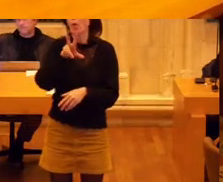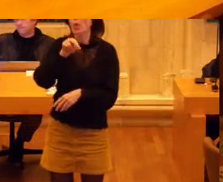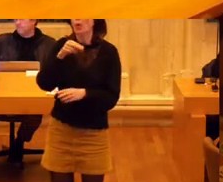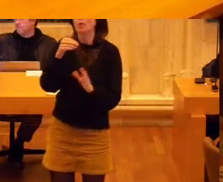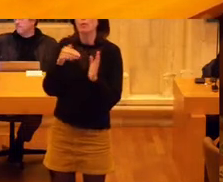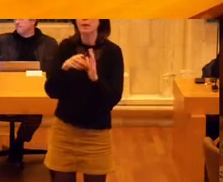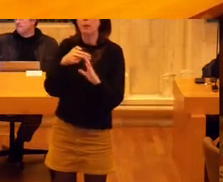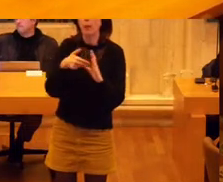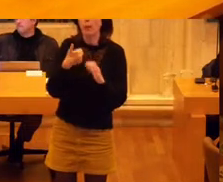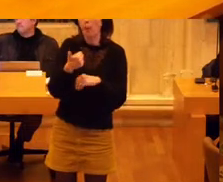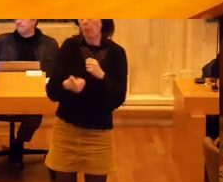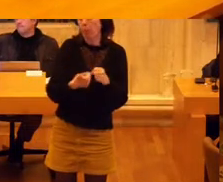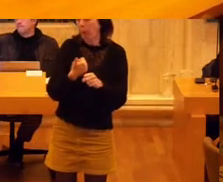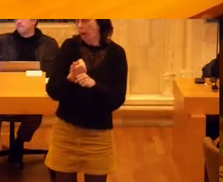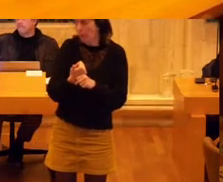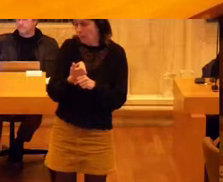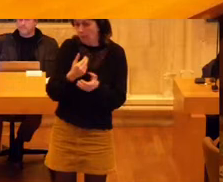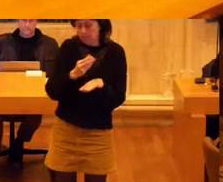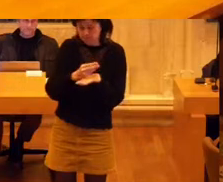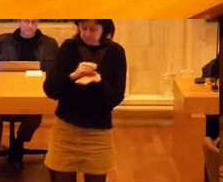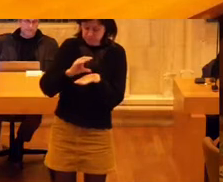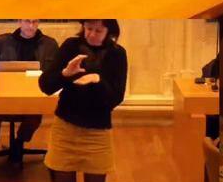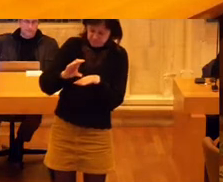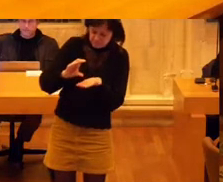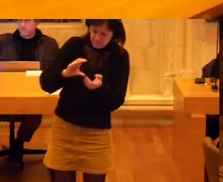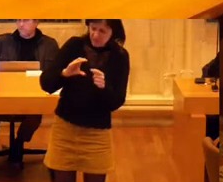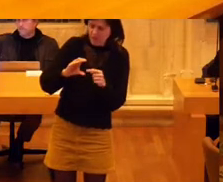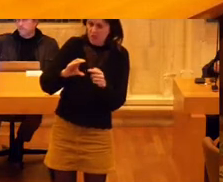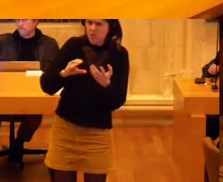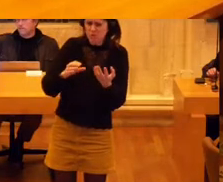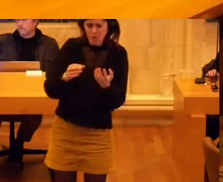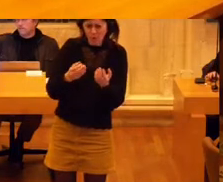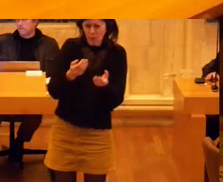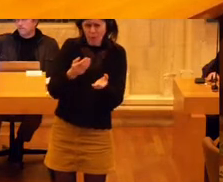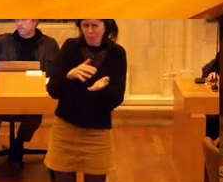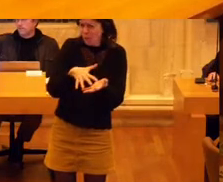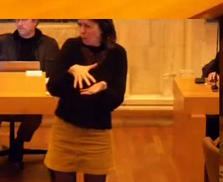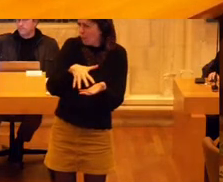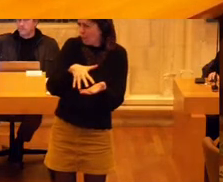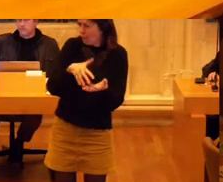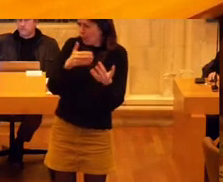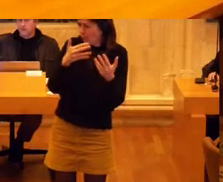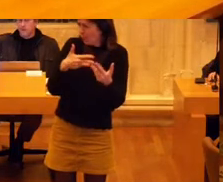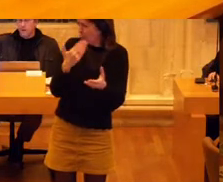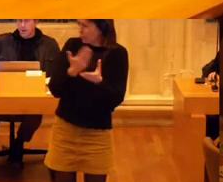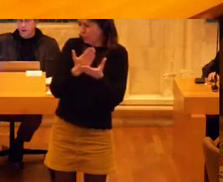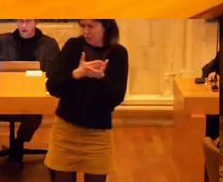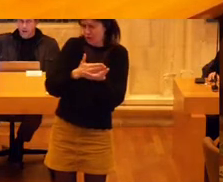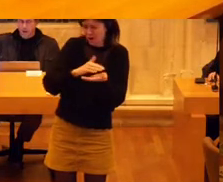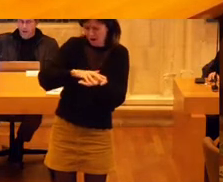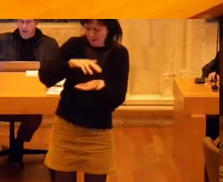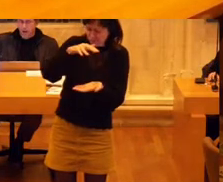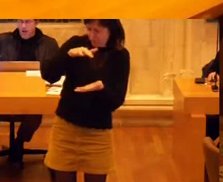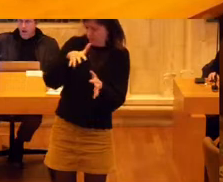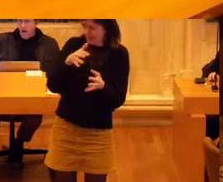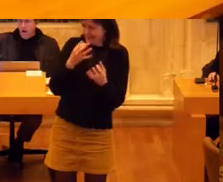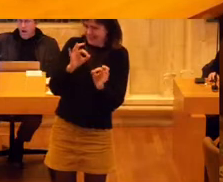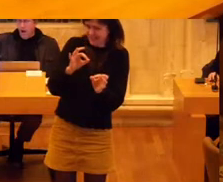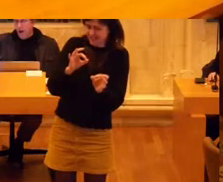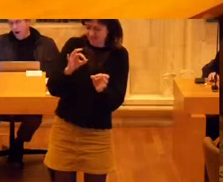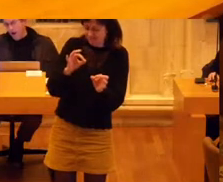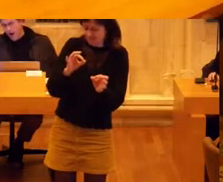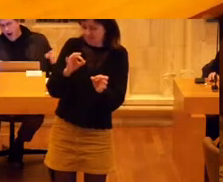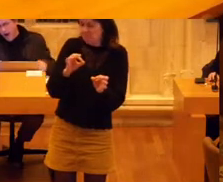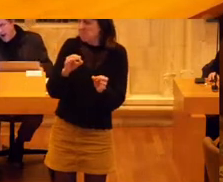an dispersés sur je ne sais plus combien de dossiers, je crois qu'il y en a une dizaine, alors qu'il y a